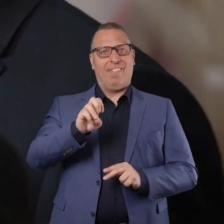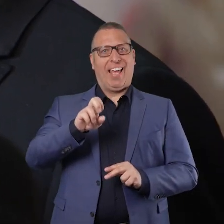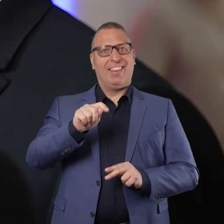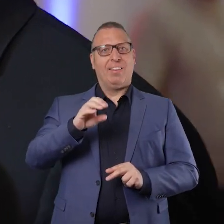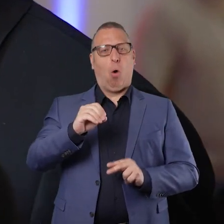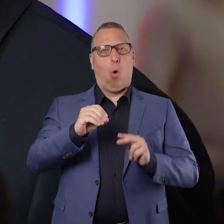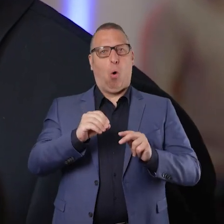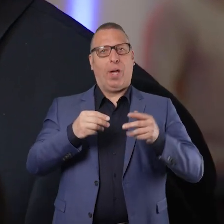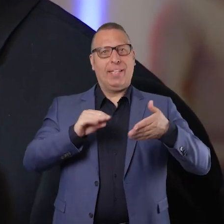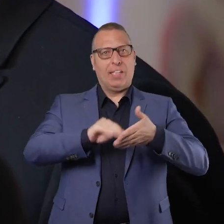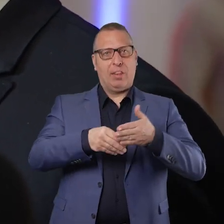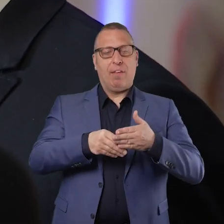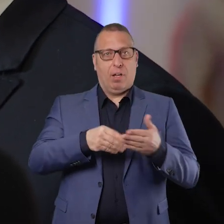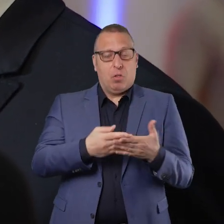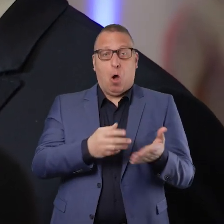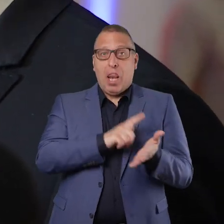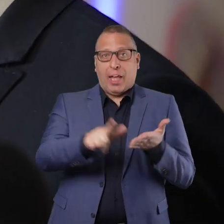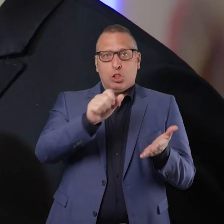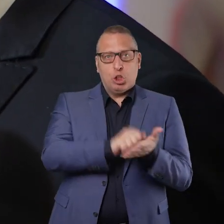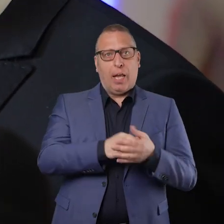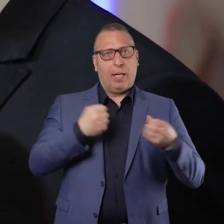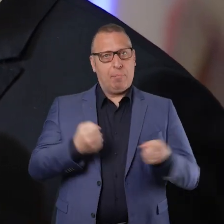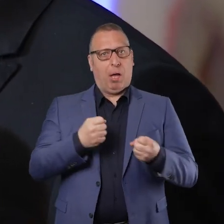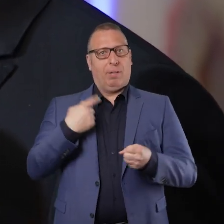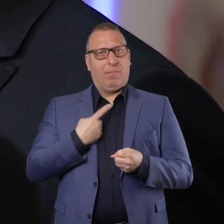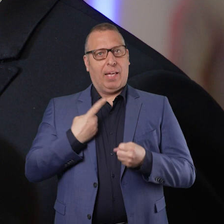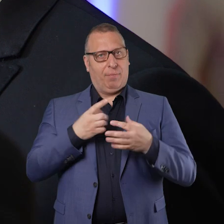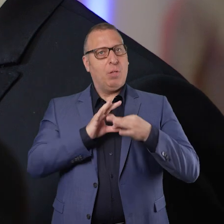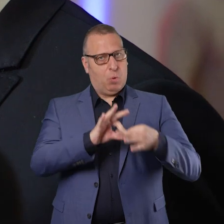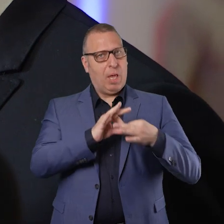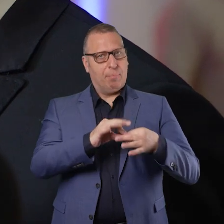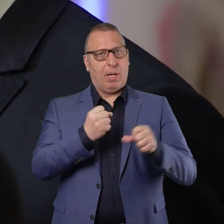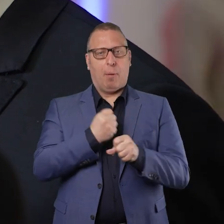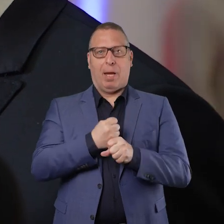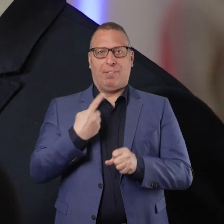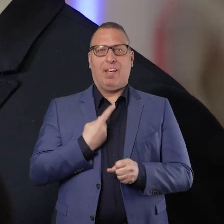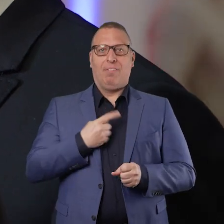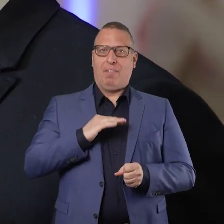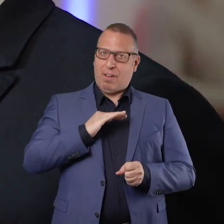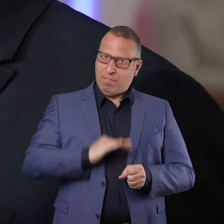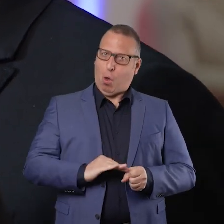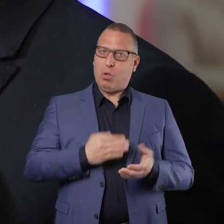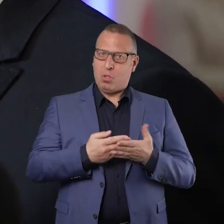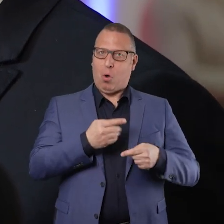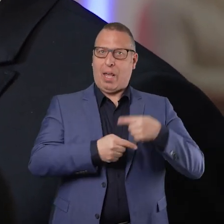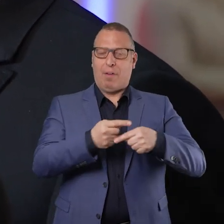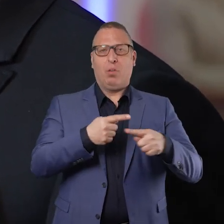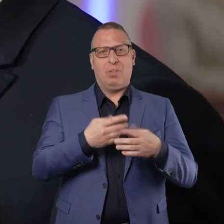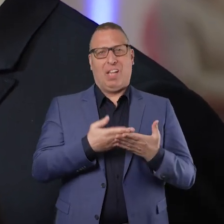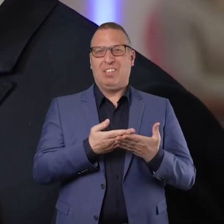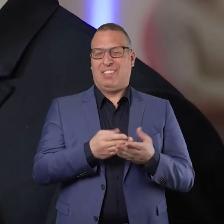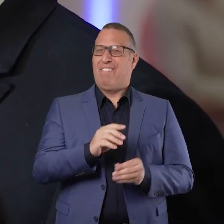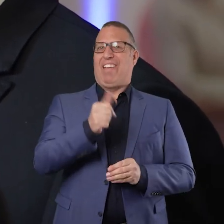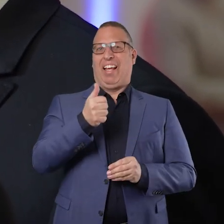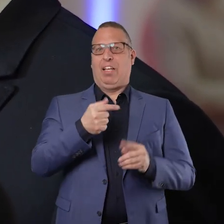der Veto-Initiative. Das hat Liechtenstein gemacht. Wir haben da sehr eng auch mitgearbeitet. Wir sind auch sehr, sehr froh gewesen, dass es so passiert.